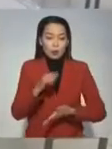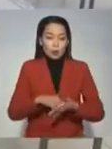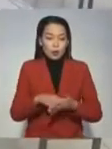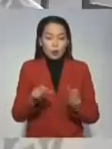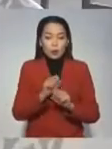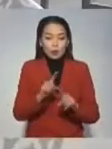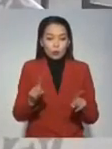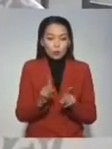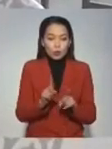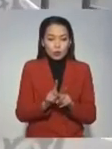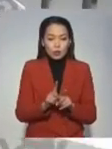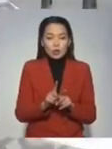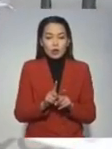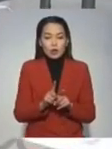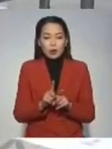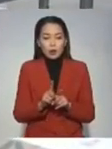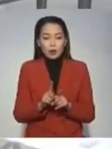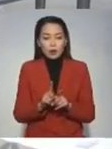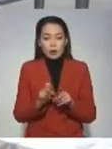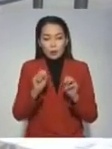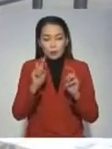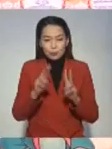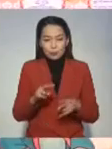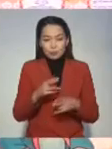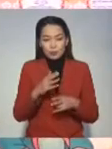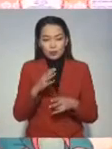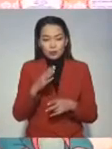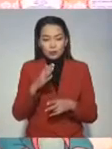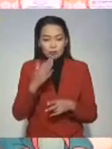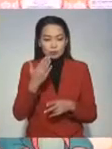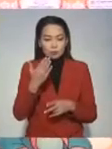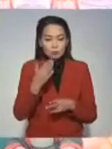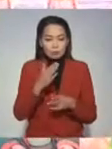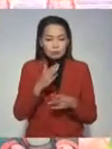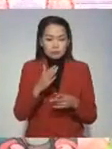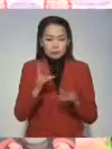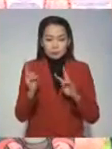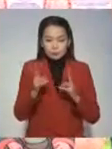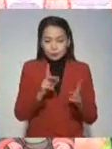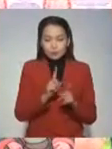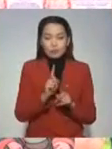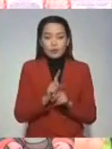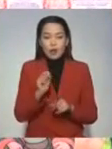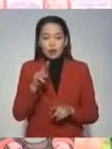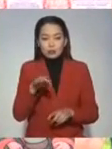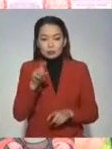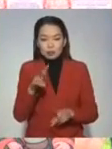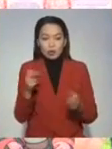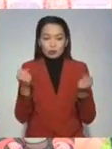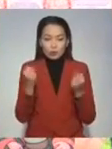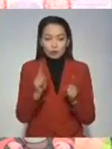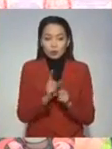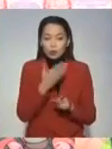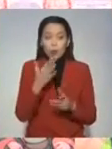мектепте су ағар және мәдени шараларға арналған акт залы жоқ. Проекті бойынша жоқ, бірақ бізде үлкен бір залдар